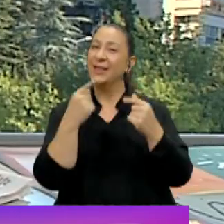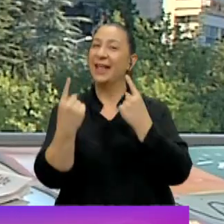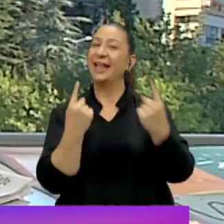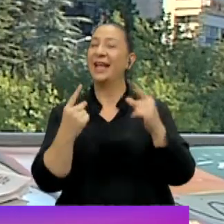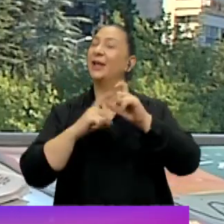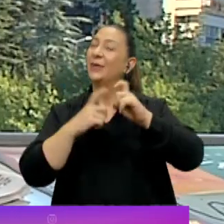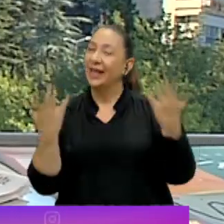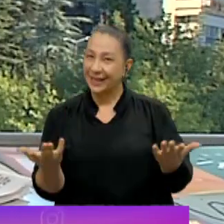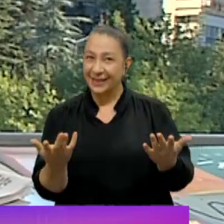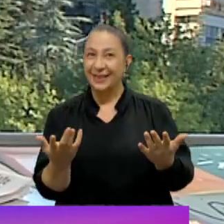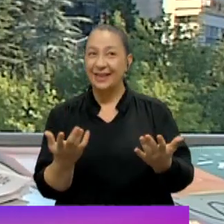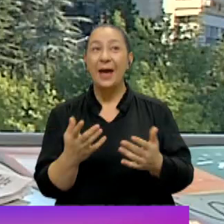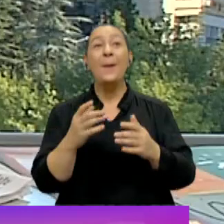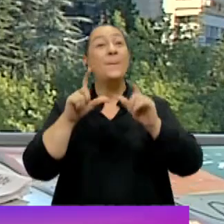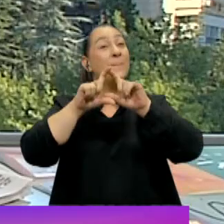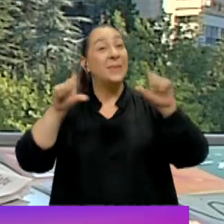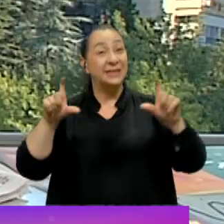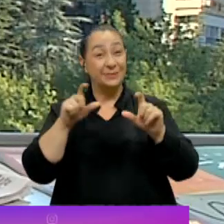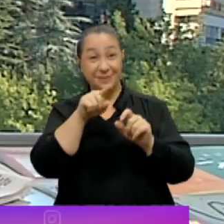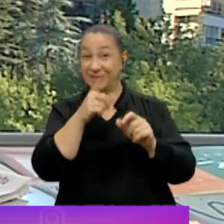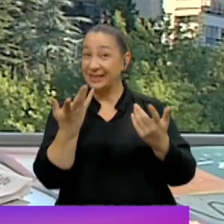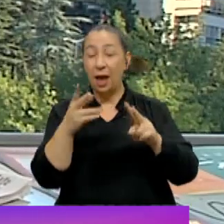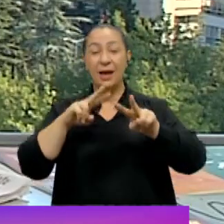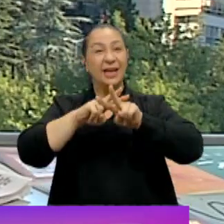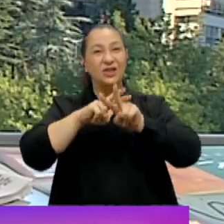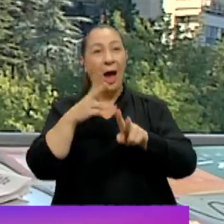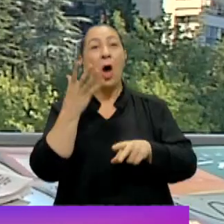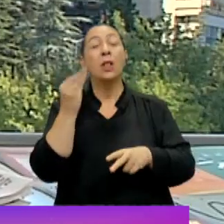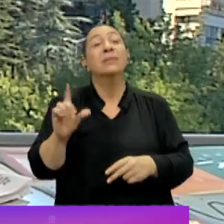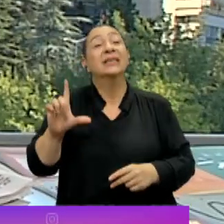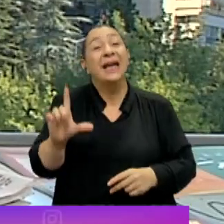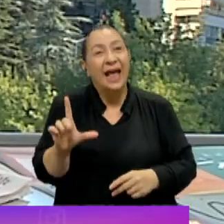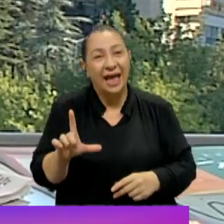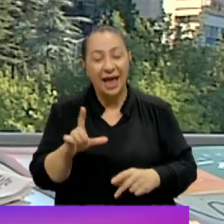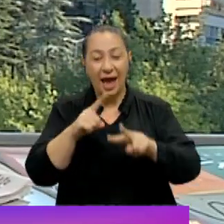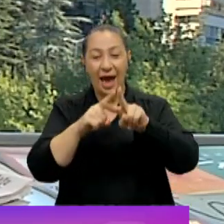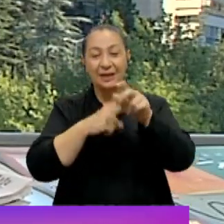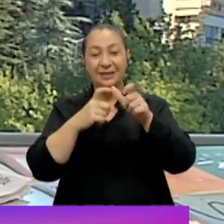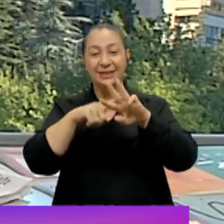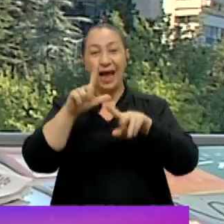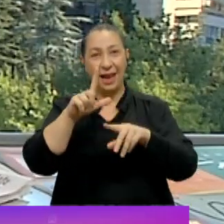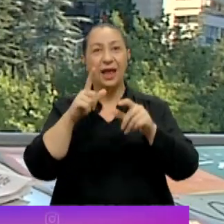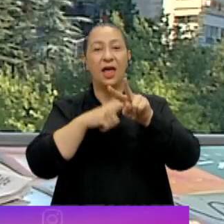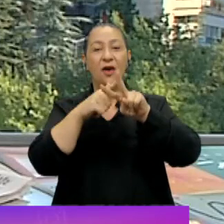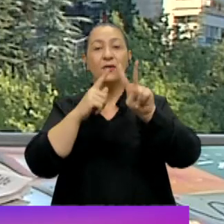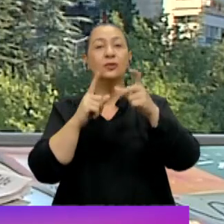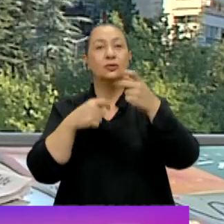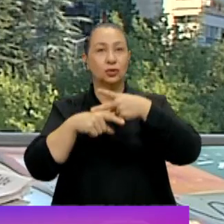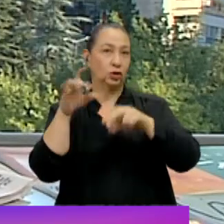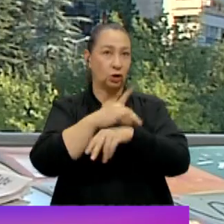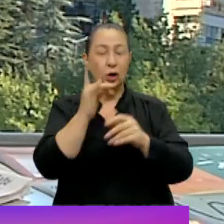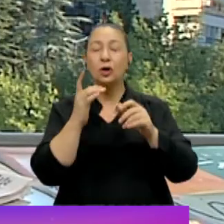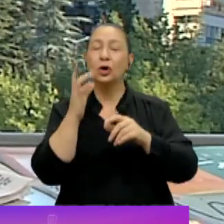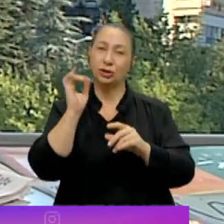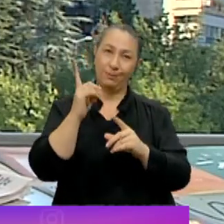günaydınlarımızı iletelim. Başlığımızı bir kez daha hatırlatalım. Olması gereken Aysel Yavuz, Doktor Aysel Yavuz. Aysel Hocam günaydın diyor